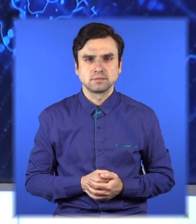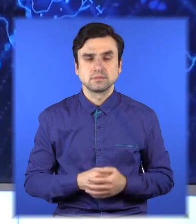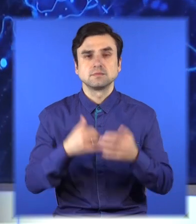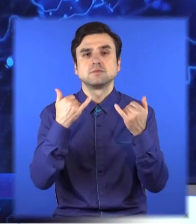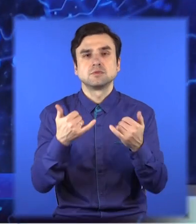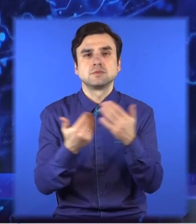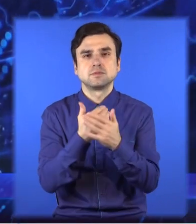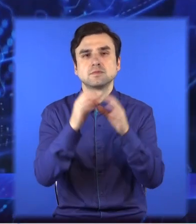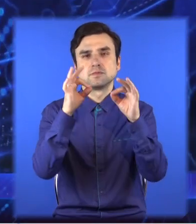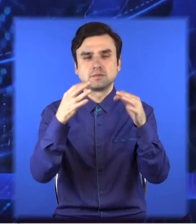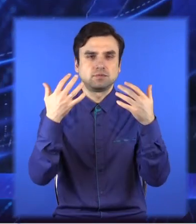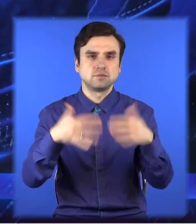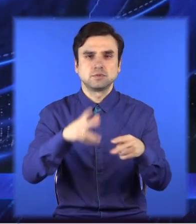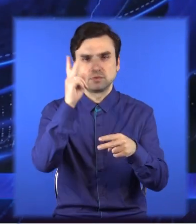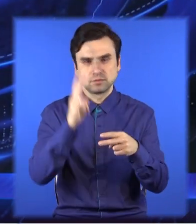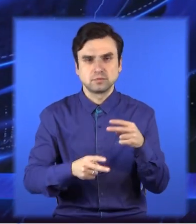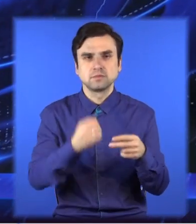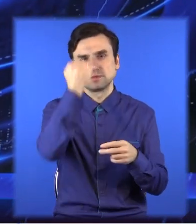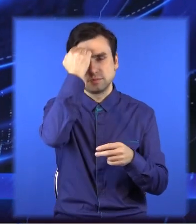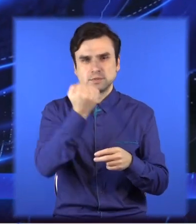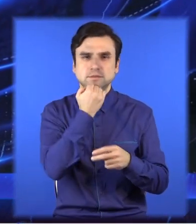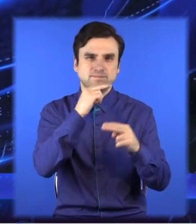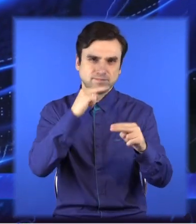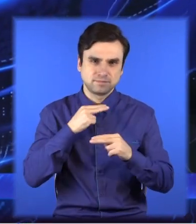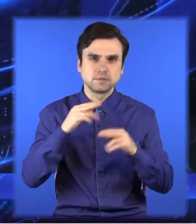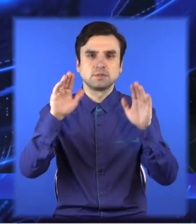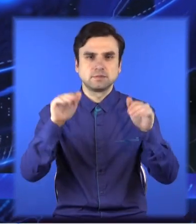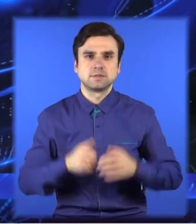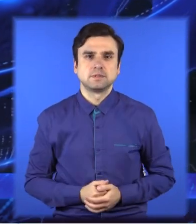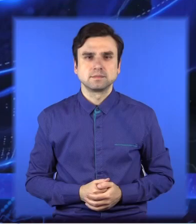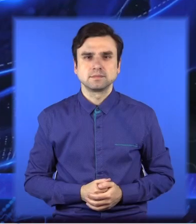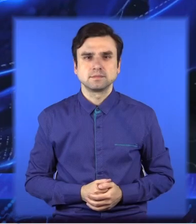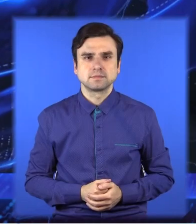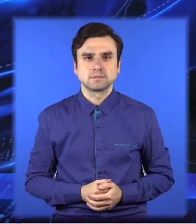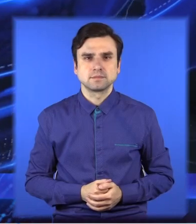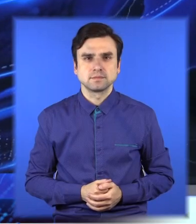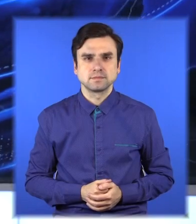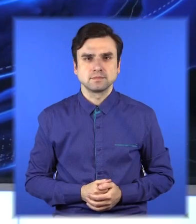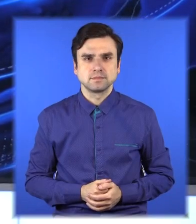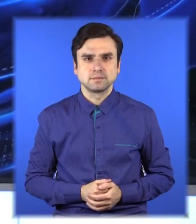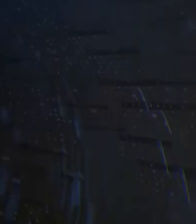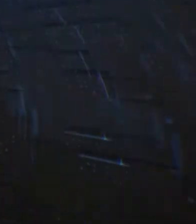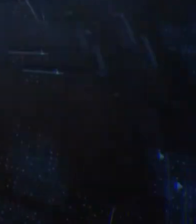І на цьому ставимо крапку. В студії працював Владислав Новіков. Залишайтесь з першим міським. До зустрічі!